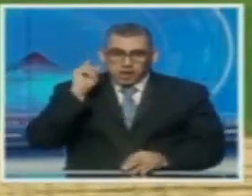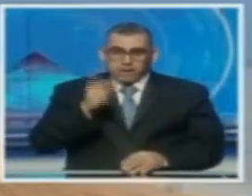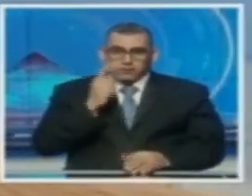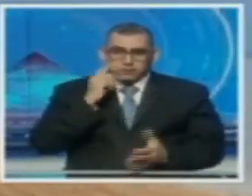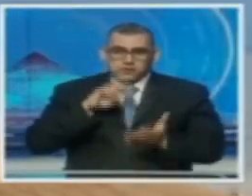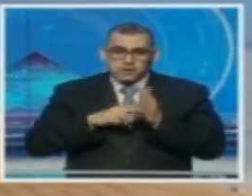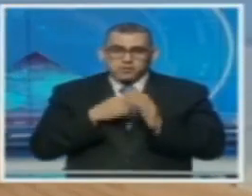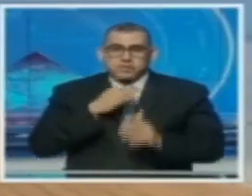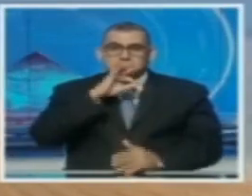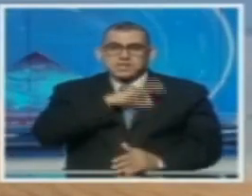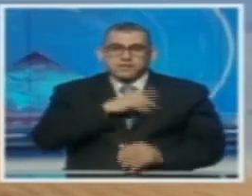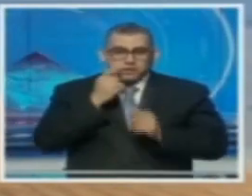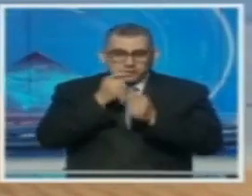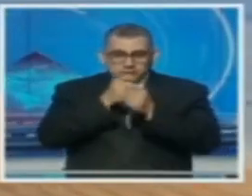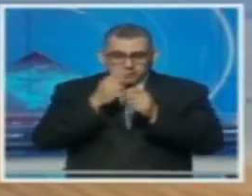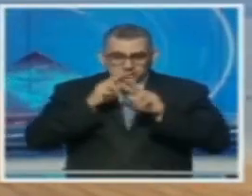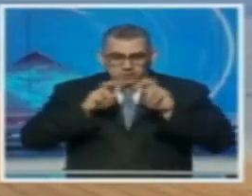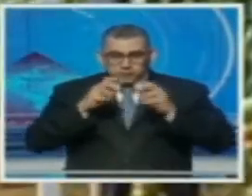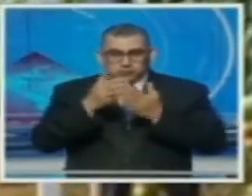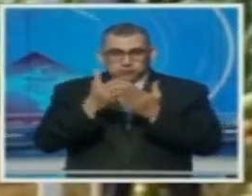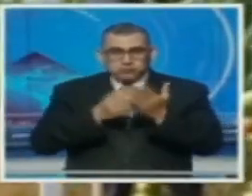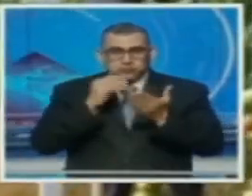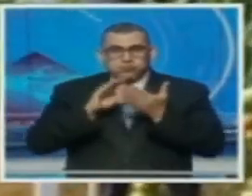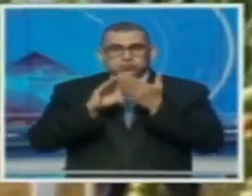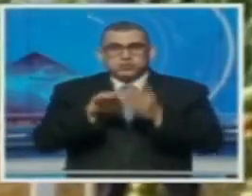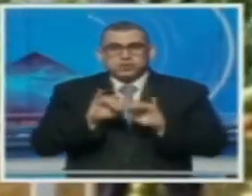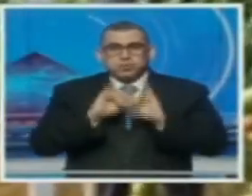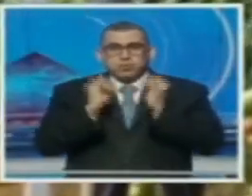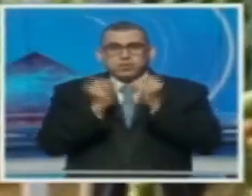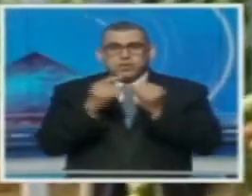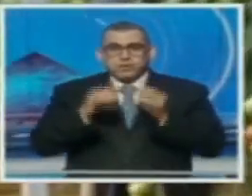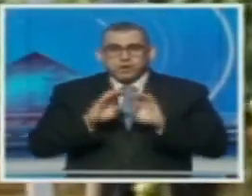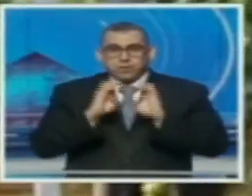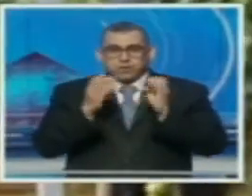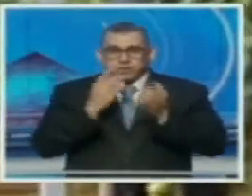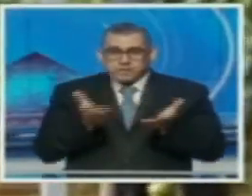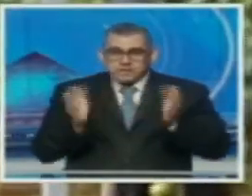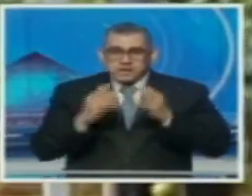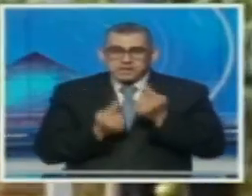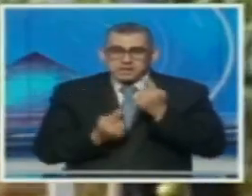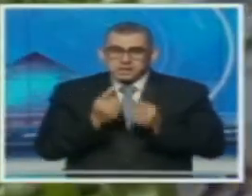من الدراسات العلمية التي تخدم بها المجتمع لزيادة